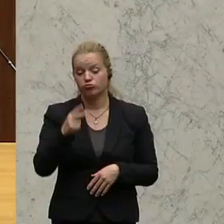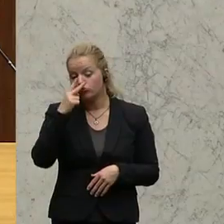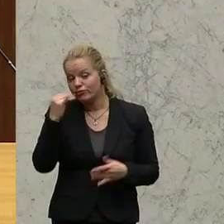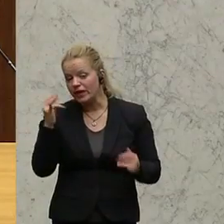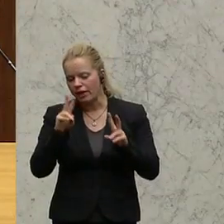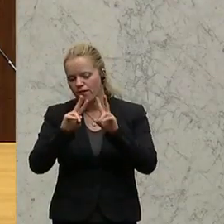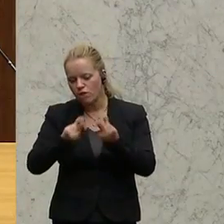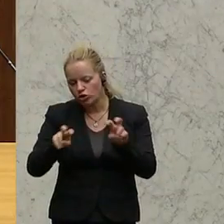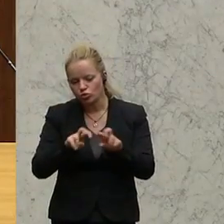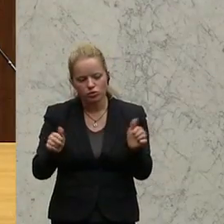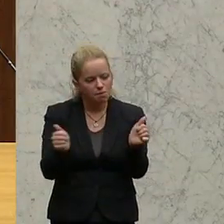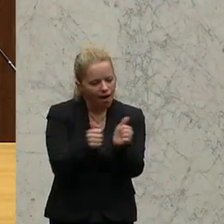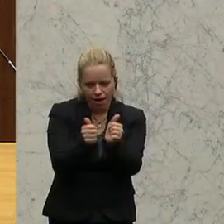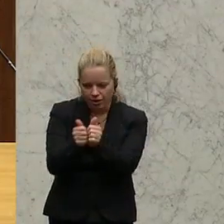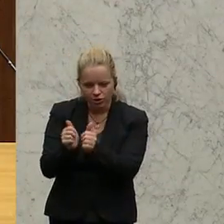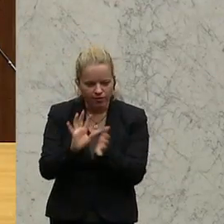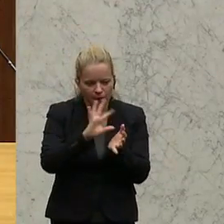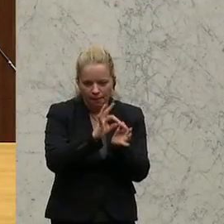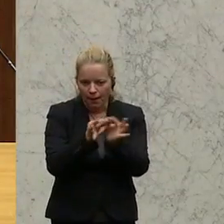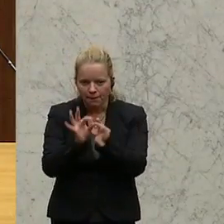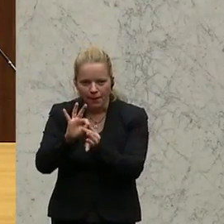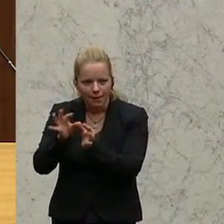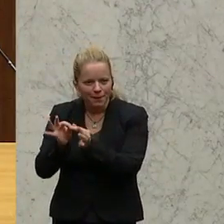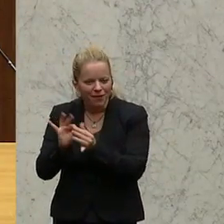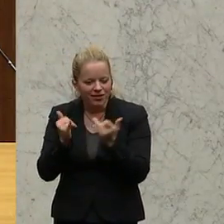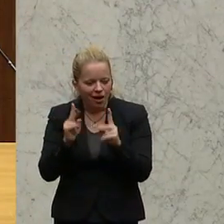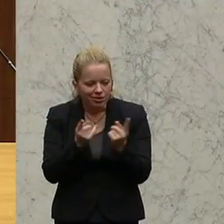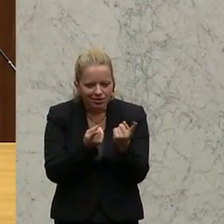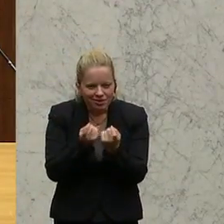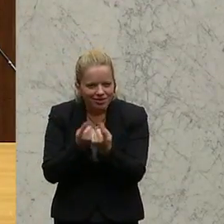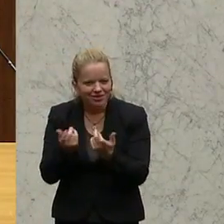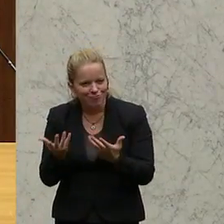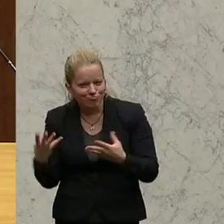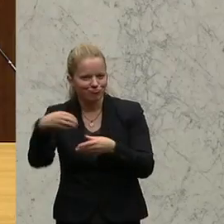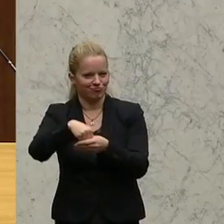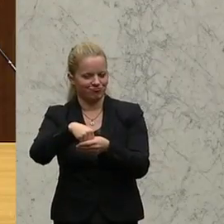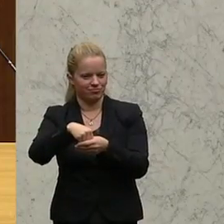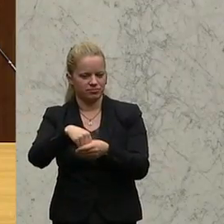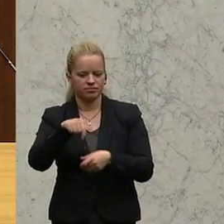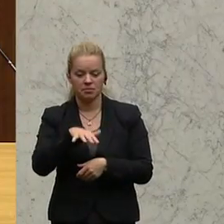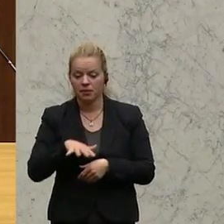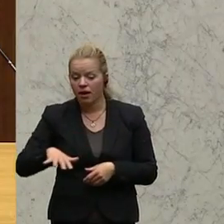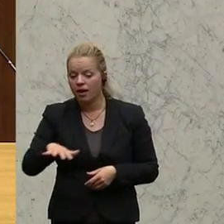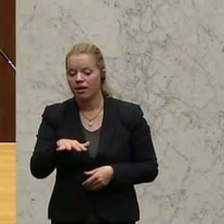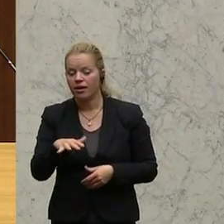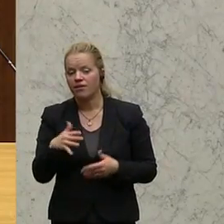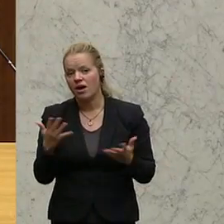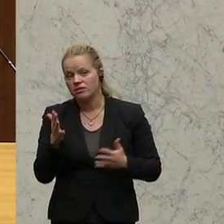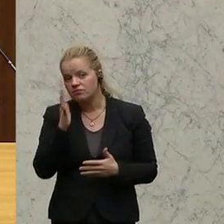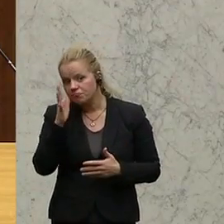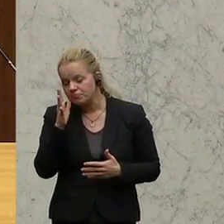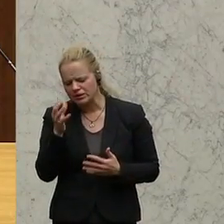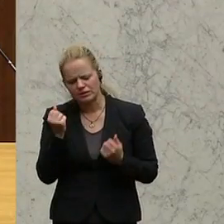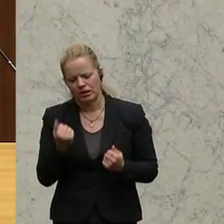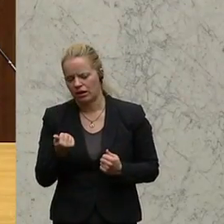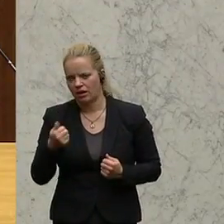für Forschungspartnerschaften. Das sind Bereiche, die uns mit Sicherheit